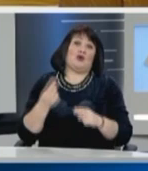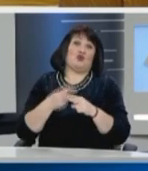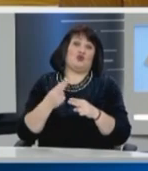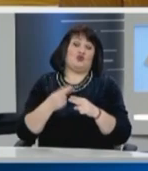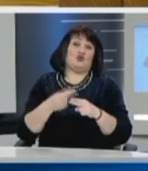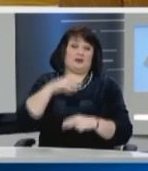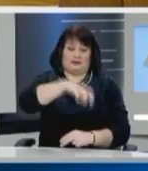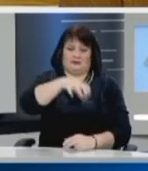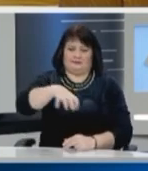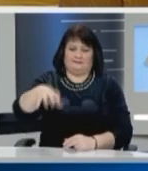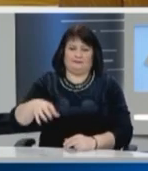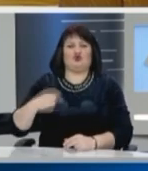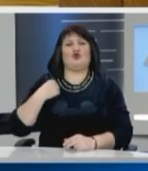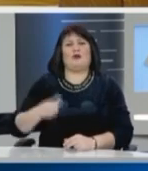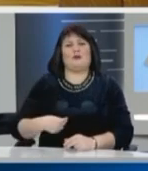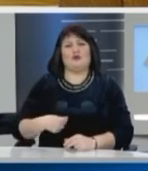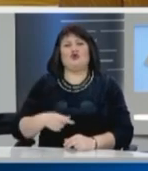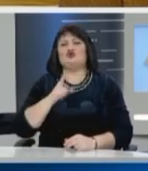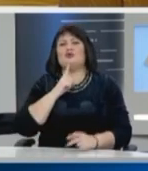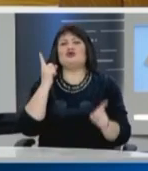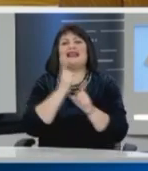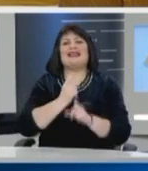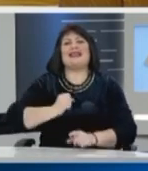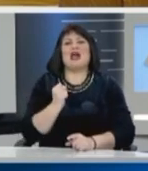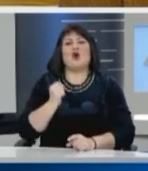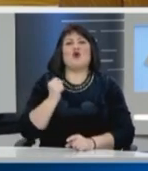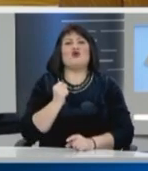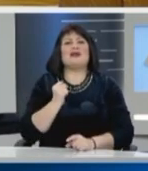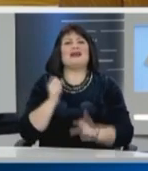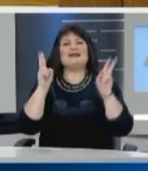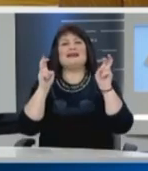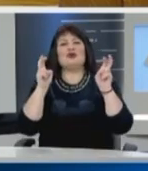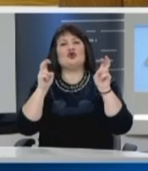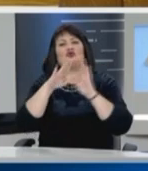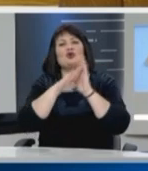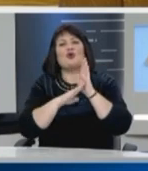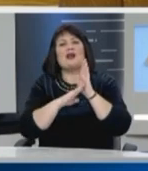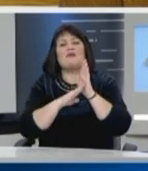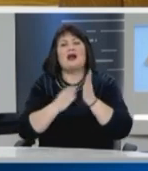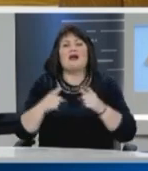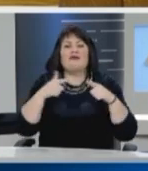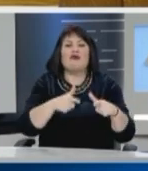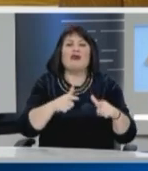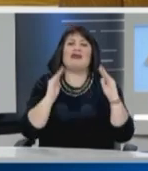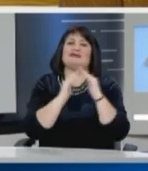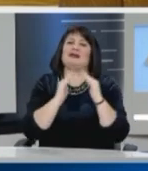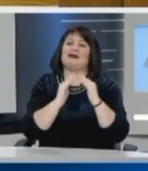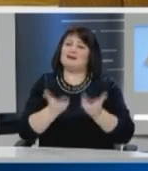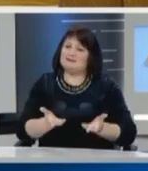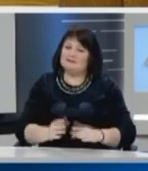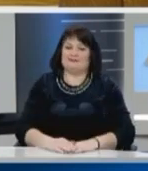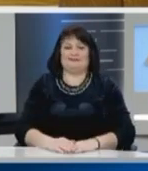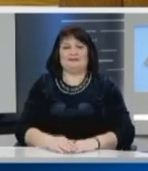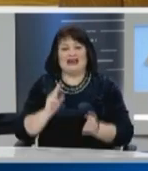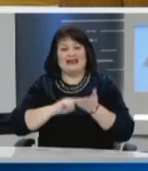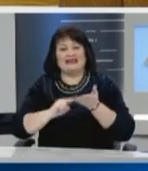κρίσιμους τομείς του δημόσιου τομέα, όπως η ειδική αγωγή, το πρόγραμμα βοήθεια στο σπίτι, την κατάργηση